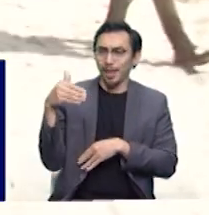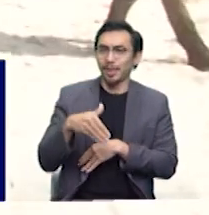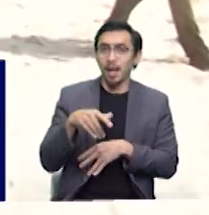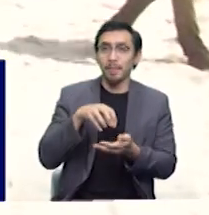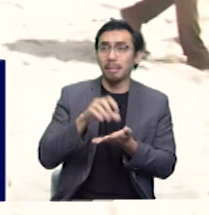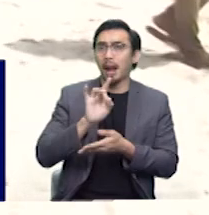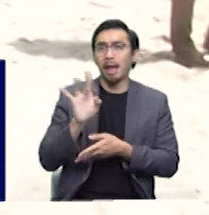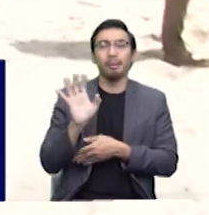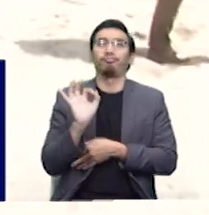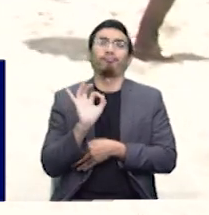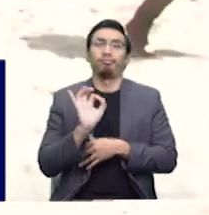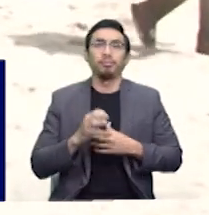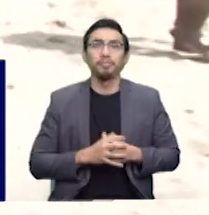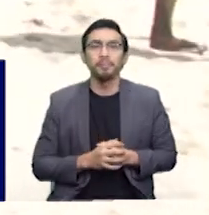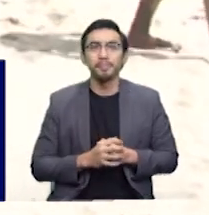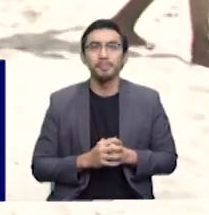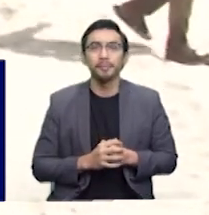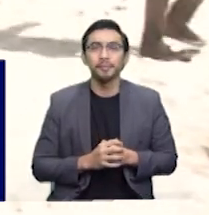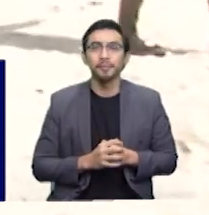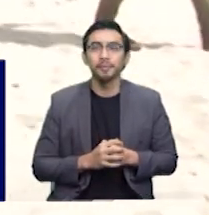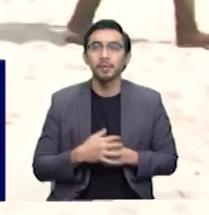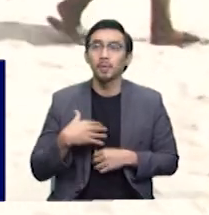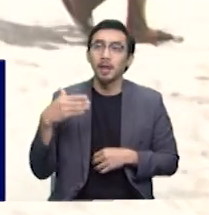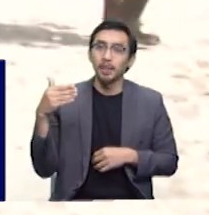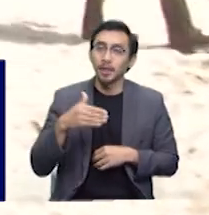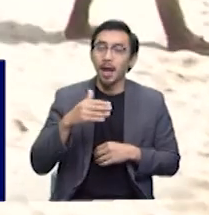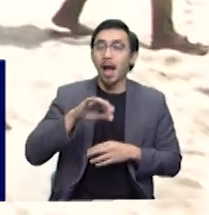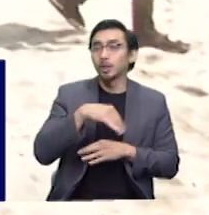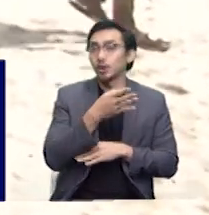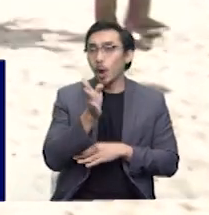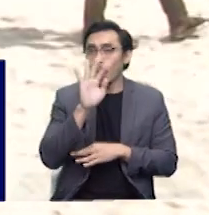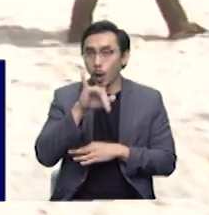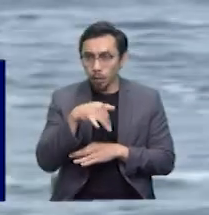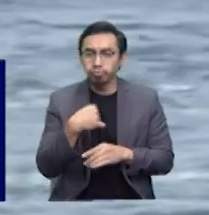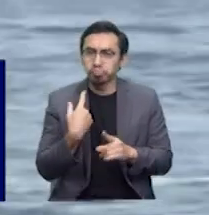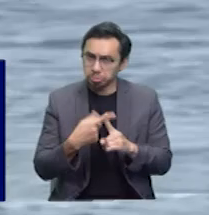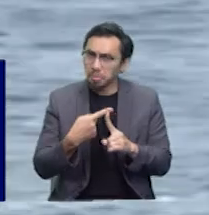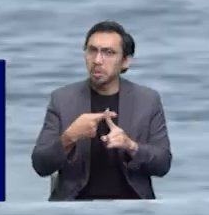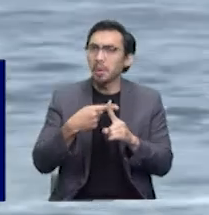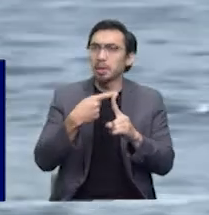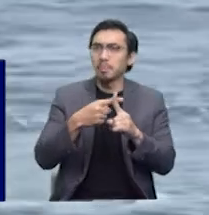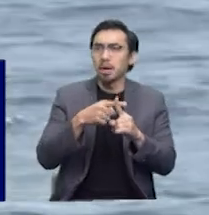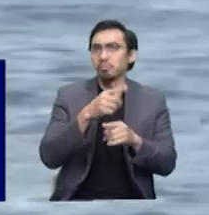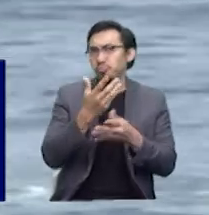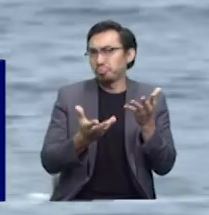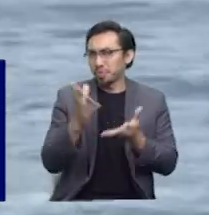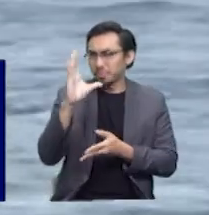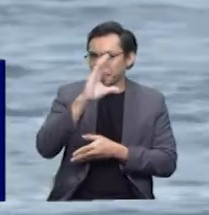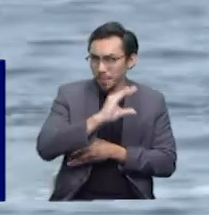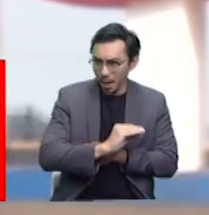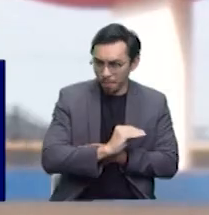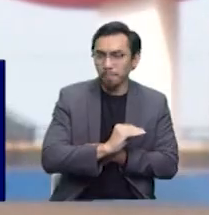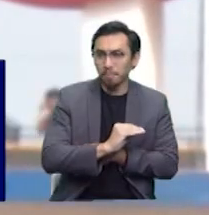Iya. Kunjungan ke Pantai Ancol diprediksi terus meningkat jelang sore dan malam nanti. Terlebih pada malam hari,